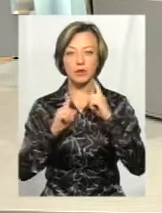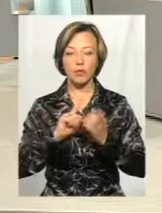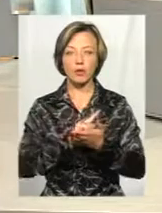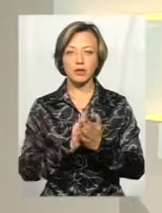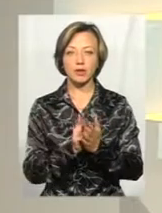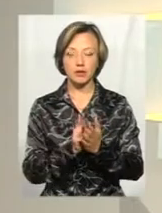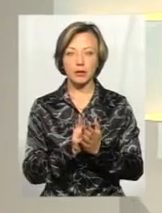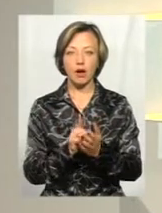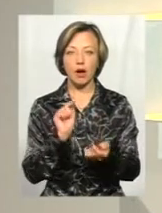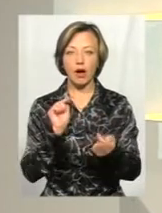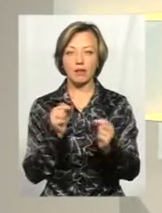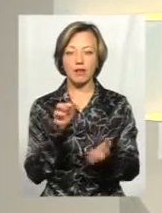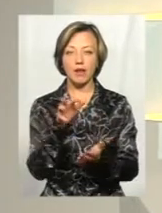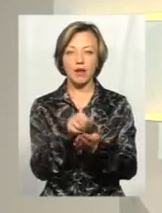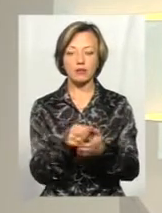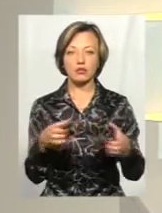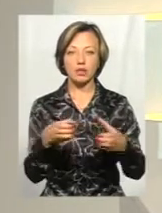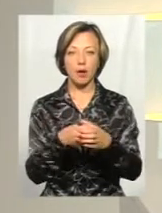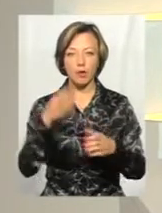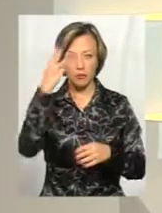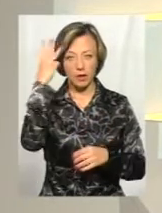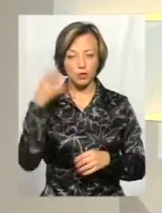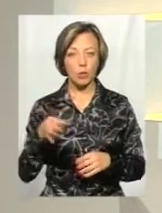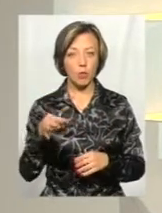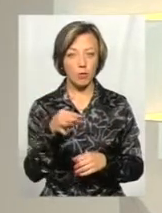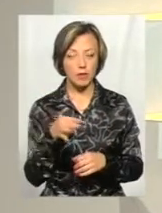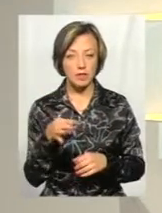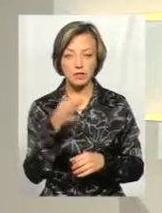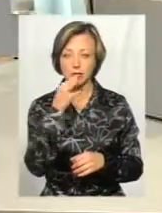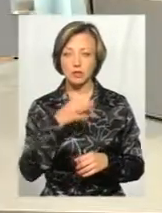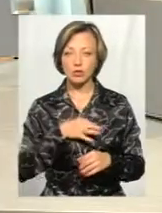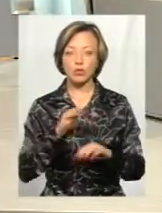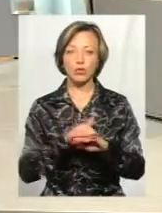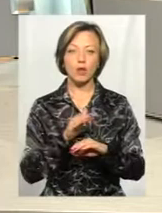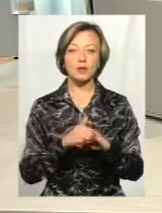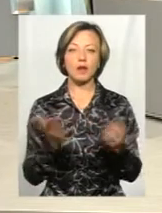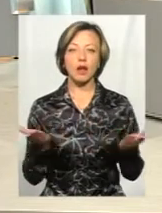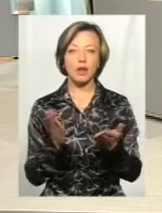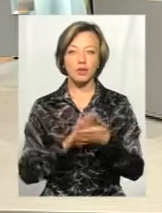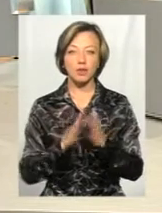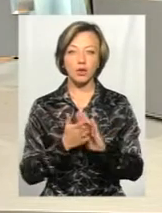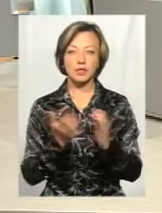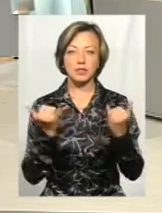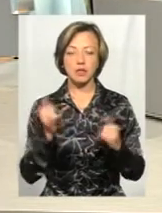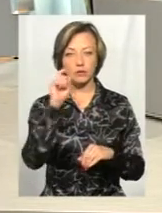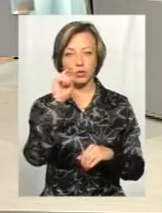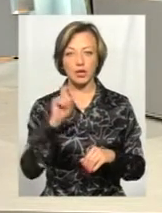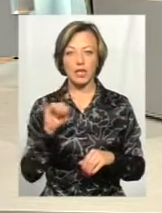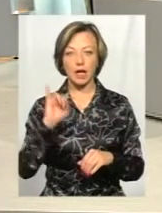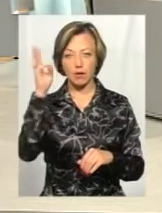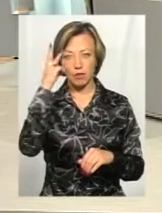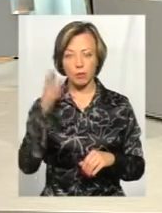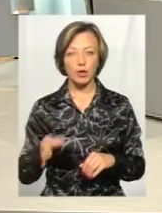оперативного антирейдерського штабу Хмельницької області. Скажіть, будь ласка, яка ситуація зараз на Україні і в